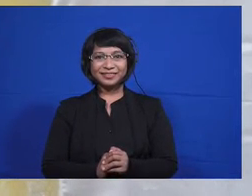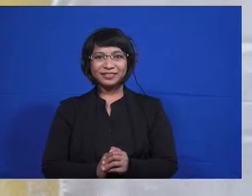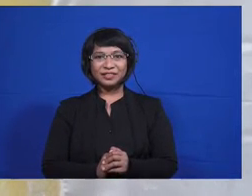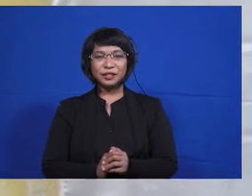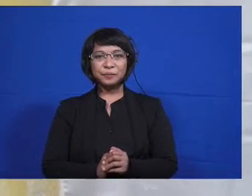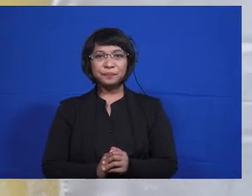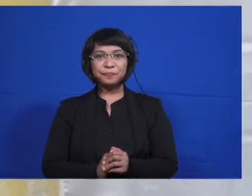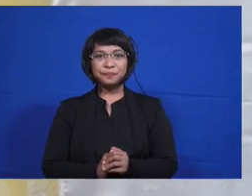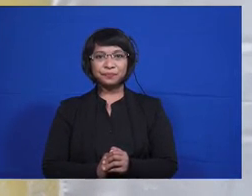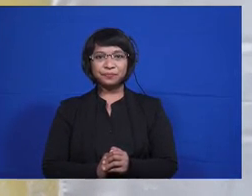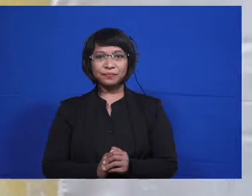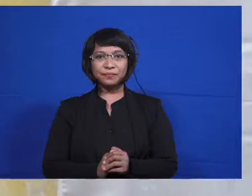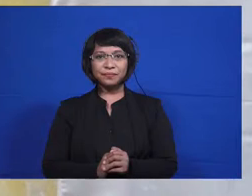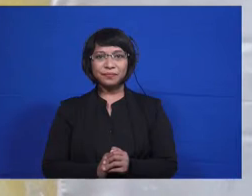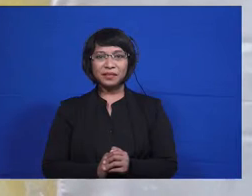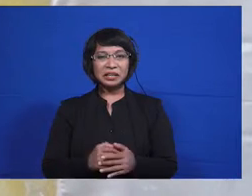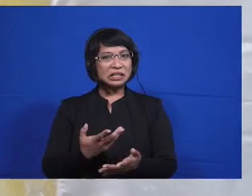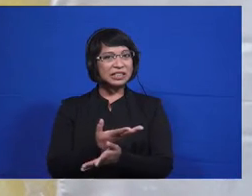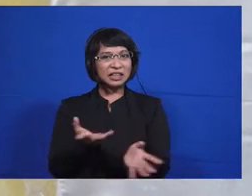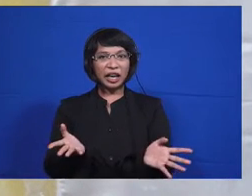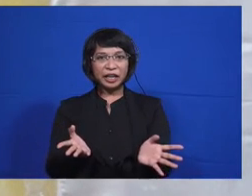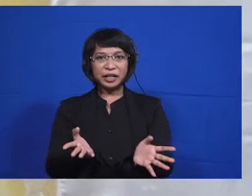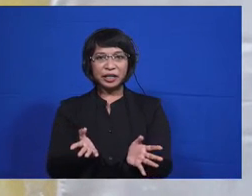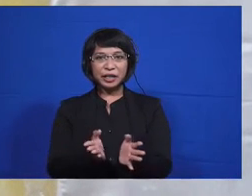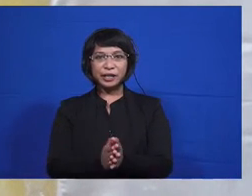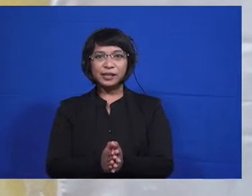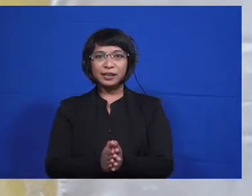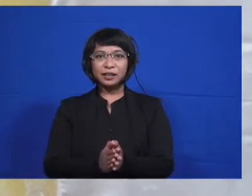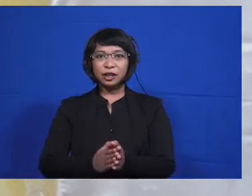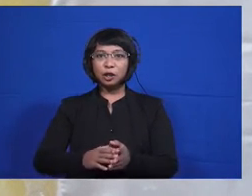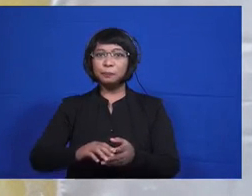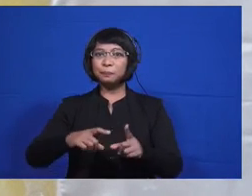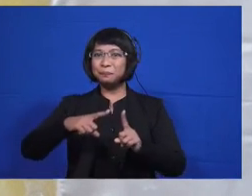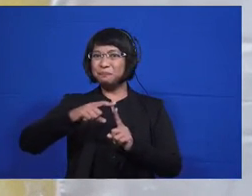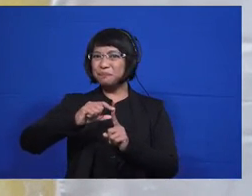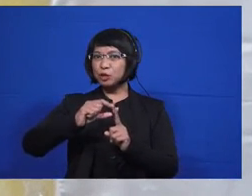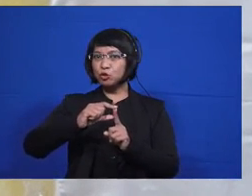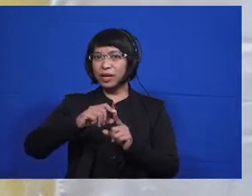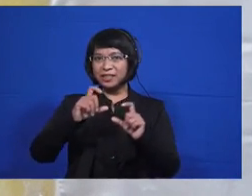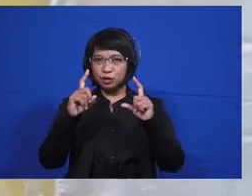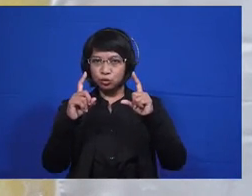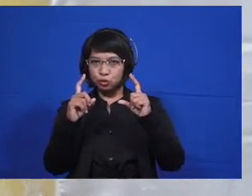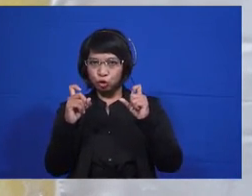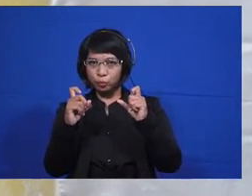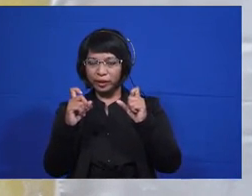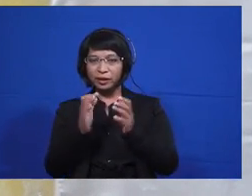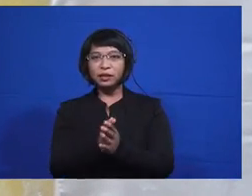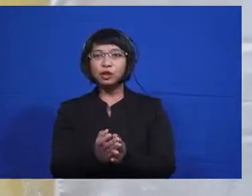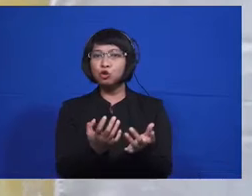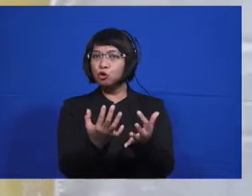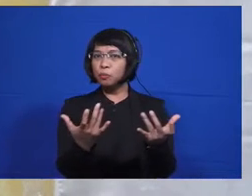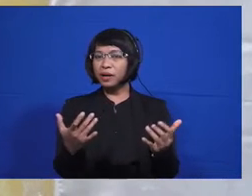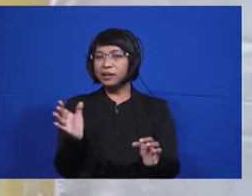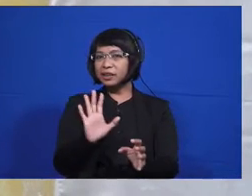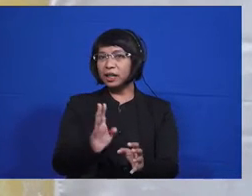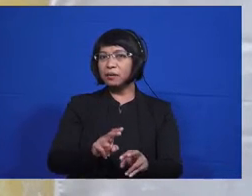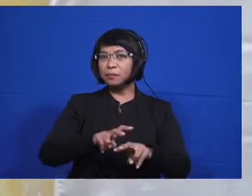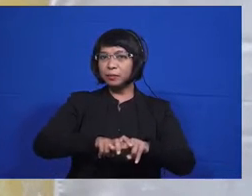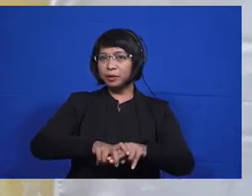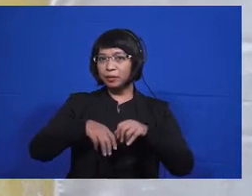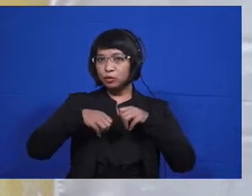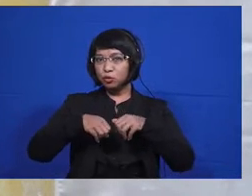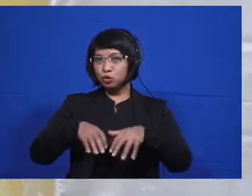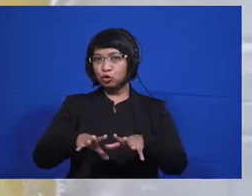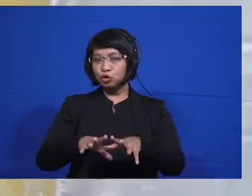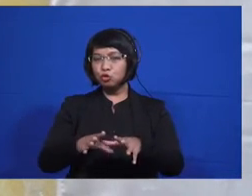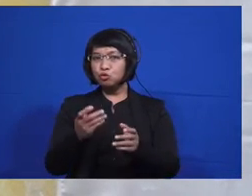Selain petugas dokumentasi yang sudah ditentukan oleh panitia, umat tidak diperkenankan meninggalkan tempat duduk untuk